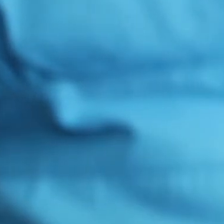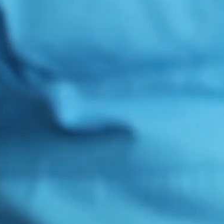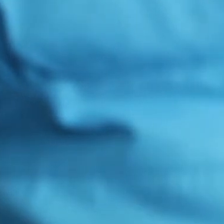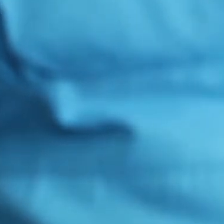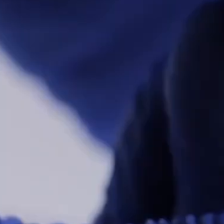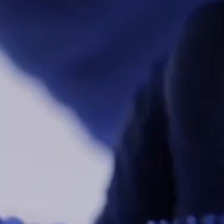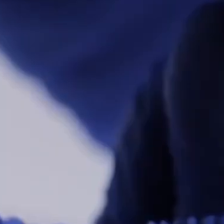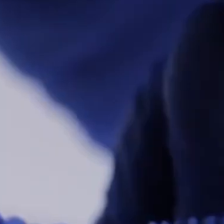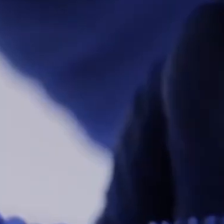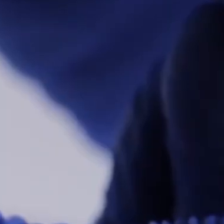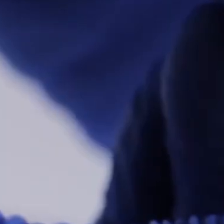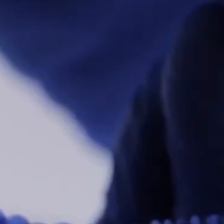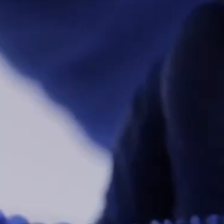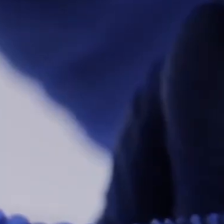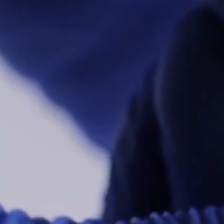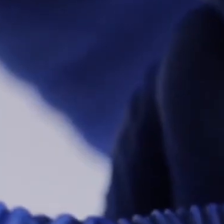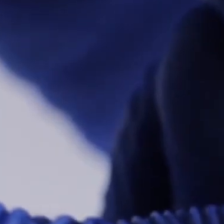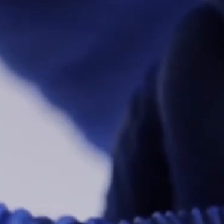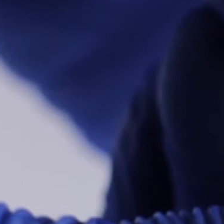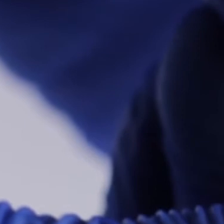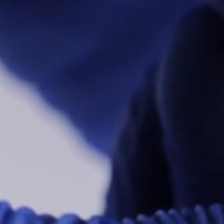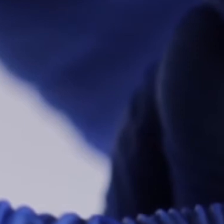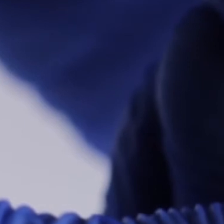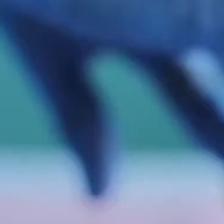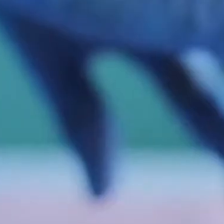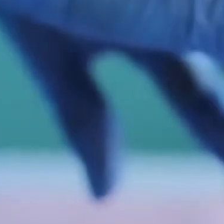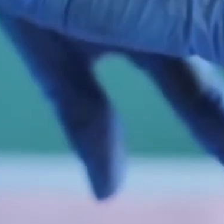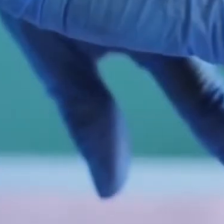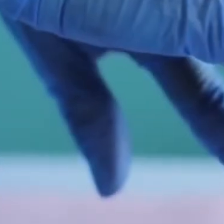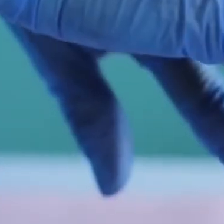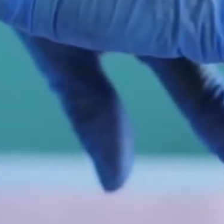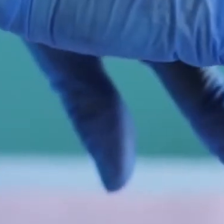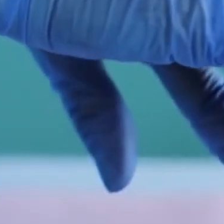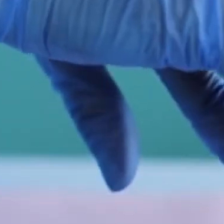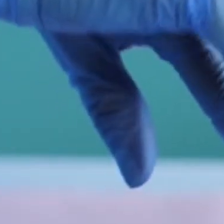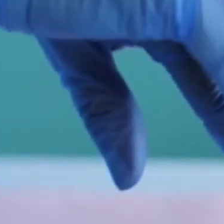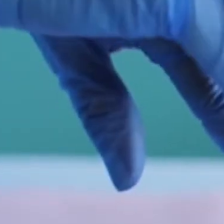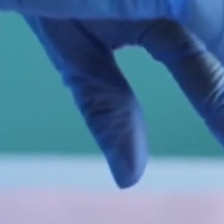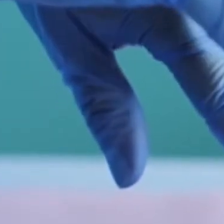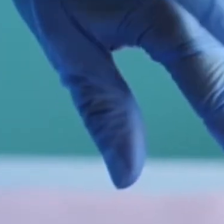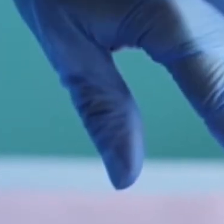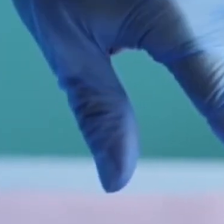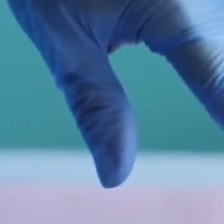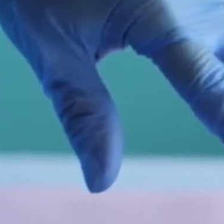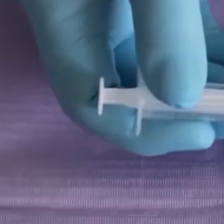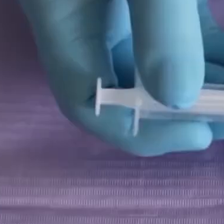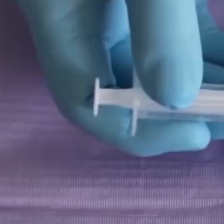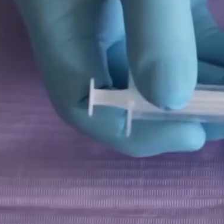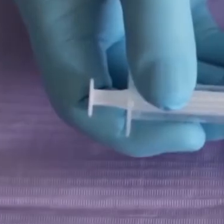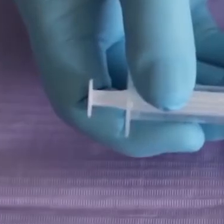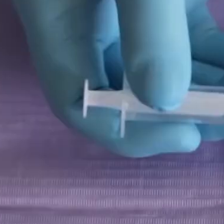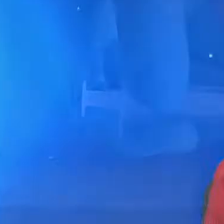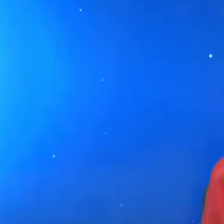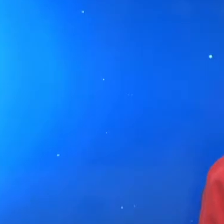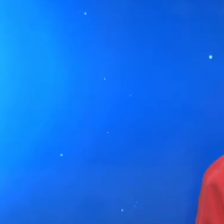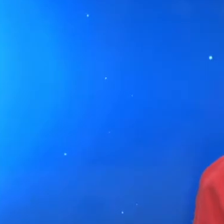την ανησυχία που έχει αναφερθεί για αυτά τα περιστατικά, δεν γίνεται προς το παρόν λόγος για απόσυρση του εμβολίου.